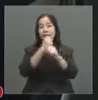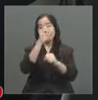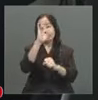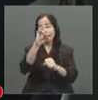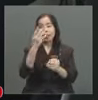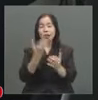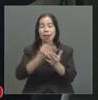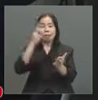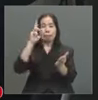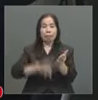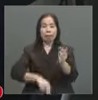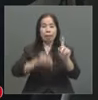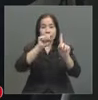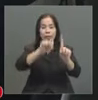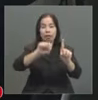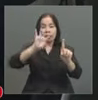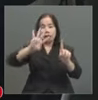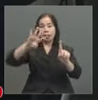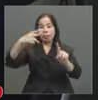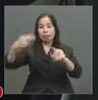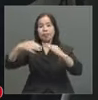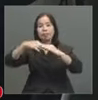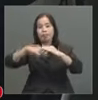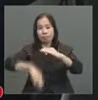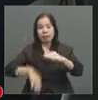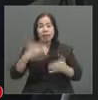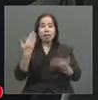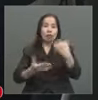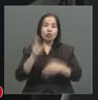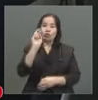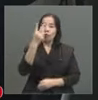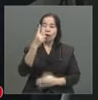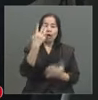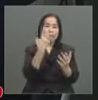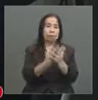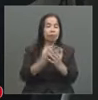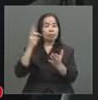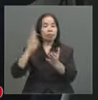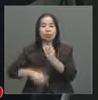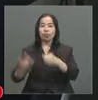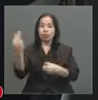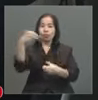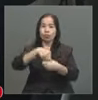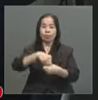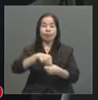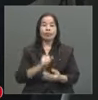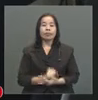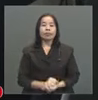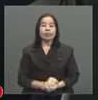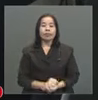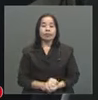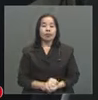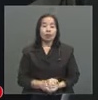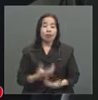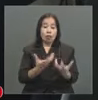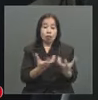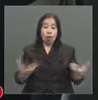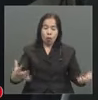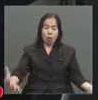เกิน 140,000 บาทหรือทั้งจำทั้งปรับประการสำคัญครับเสนอให้ริบของกล